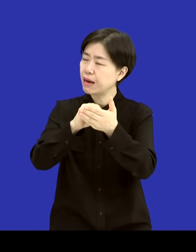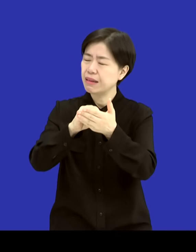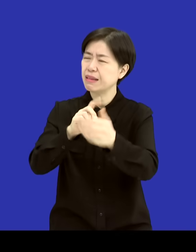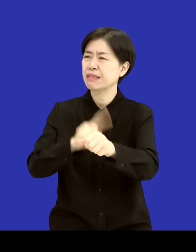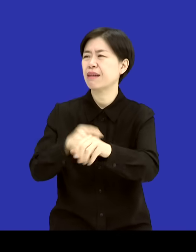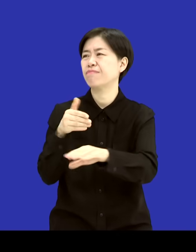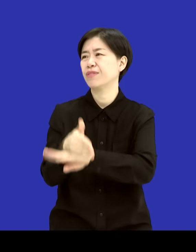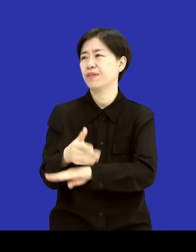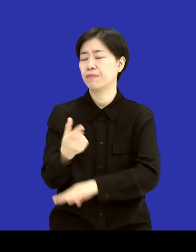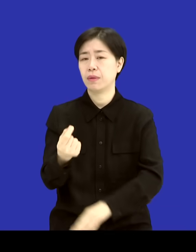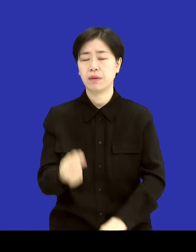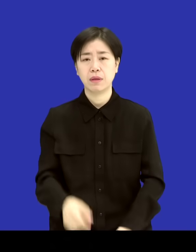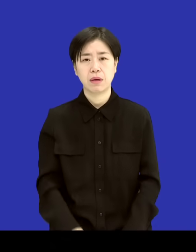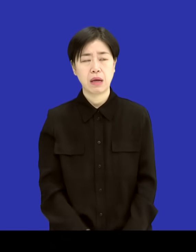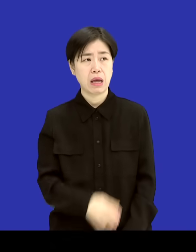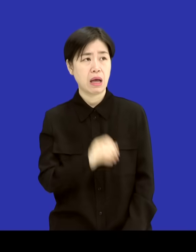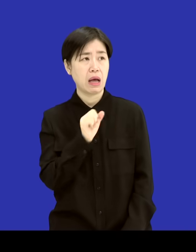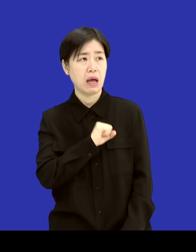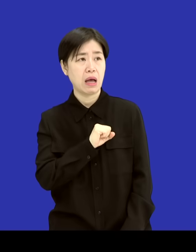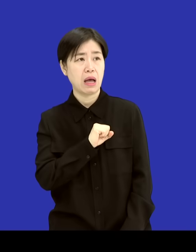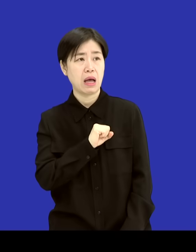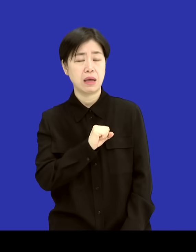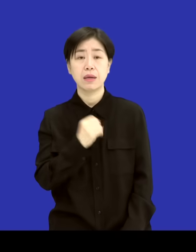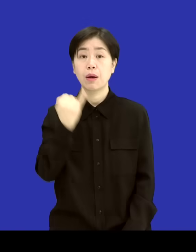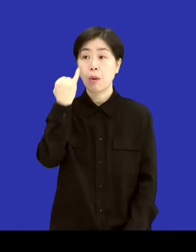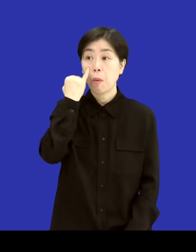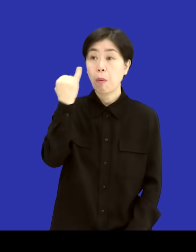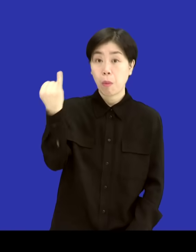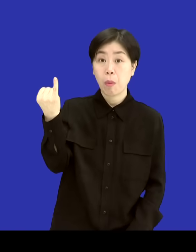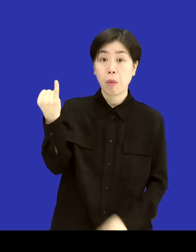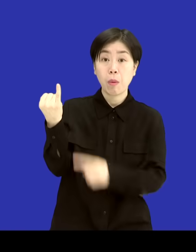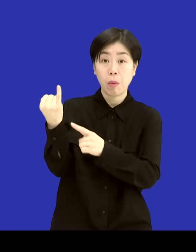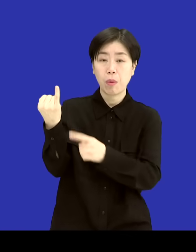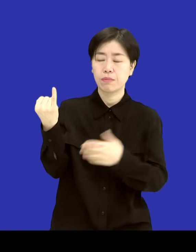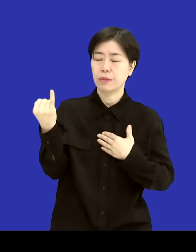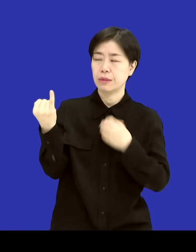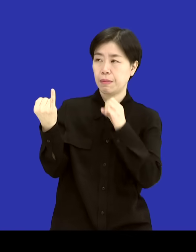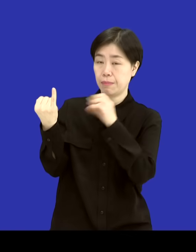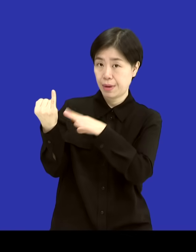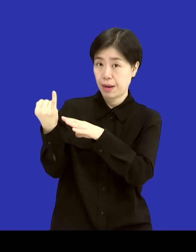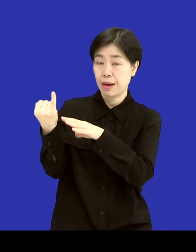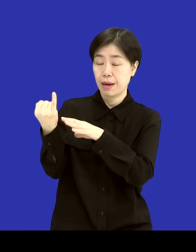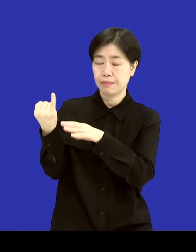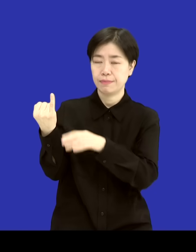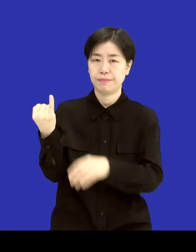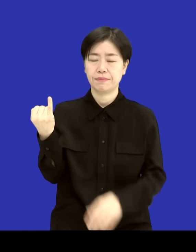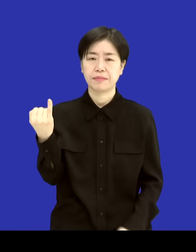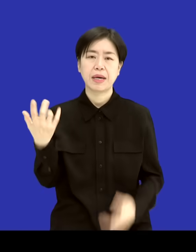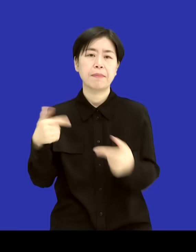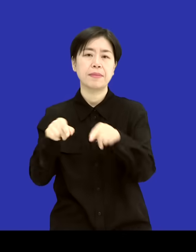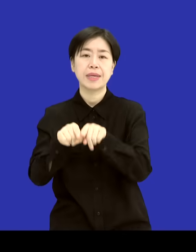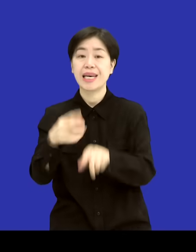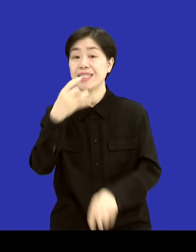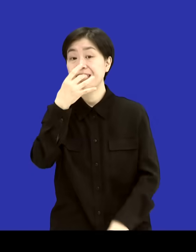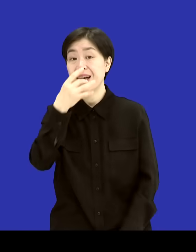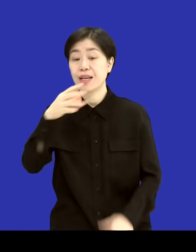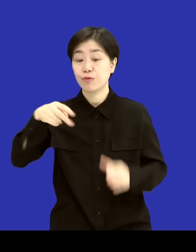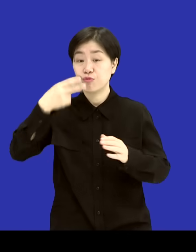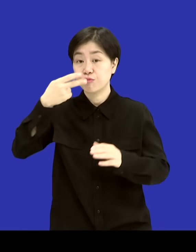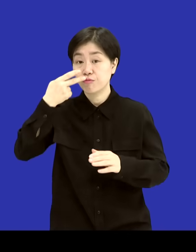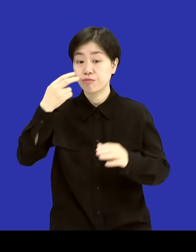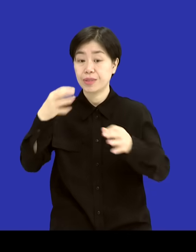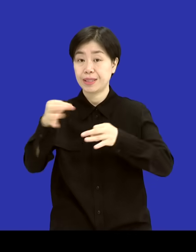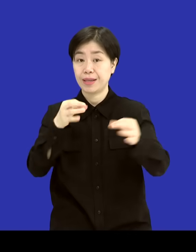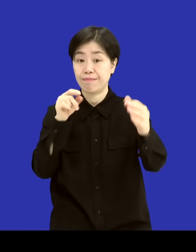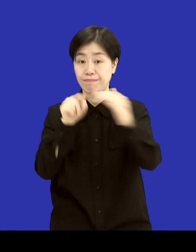고모께 이제 말씀드렸는데 저희 고모님이 이제 저녁을 먹으러 베트남 쌀국수 집을 가셨거든요.